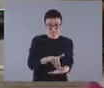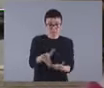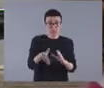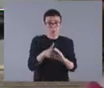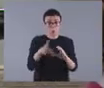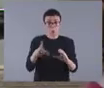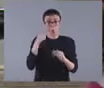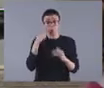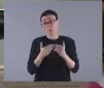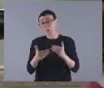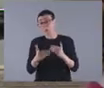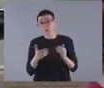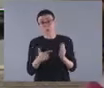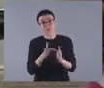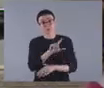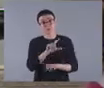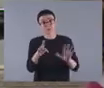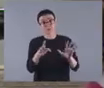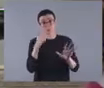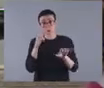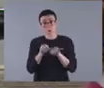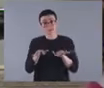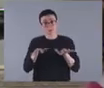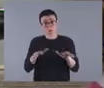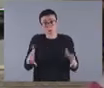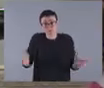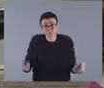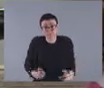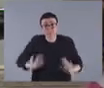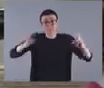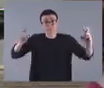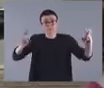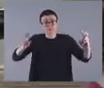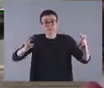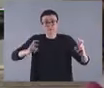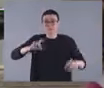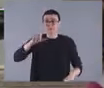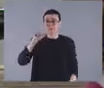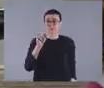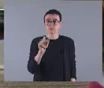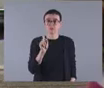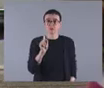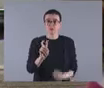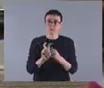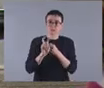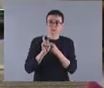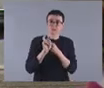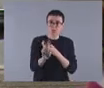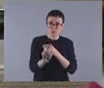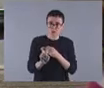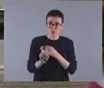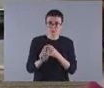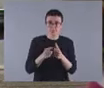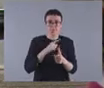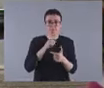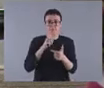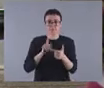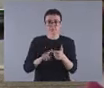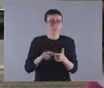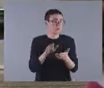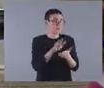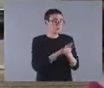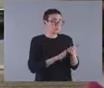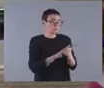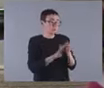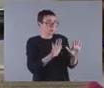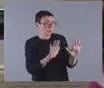2026 pour le développement des réseaux plus de 20 km de tramou extension et création Monsieur B il faut en rester à la question